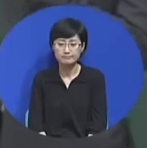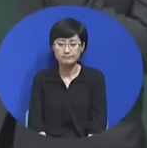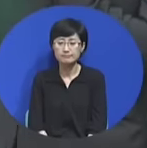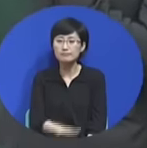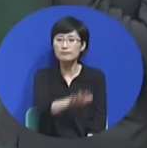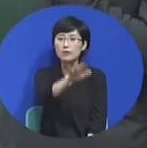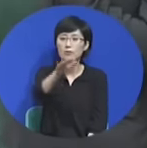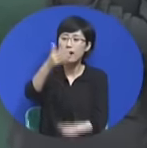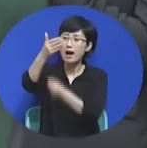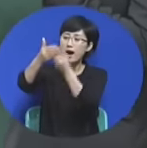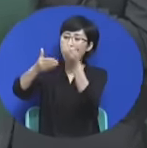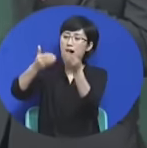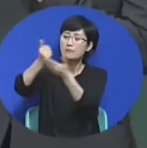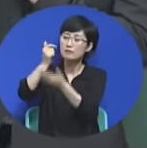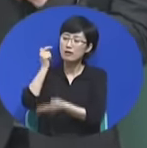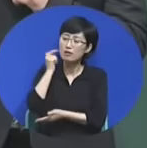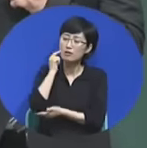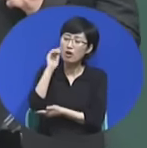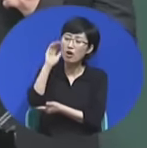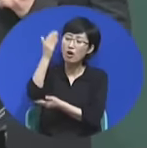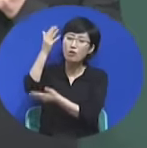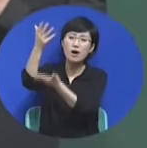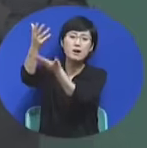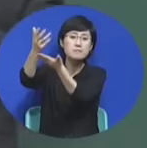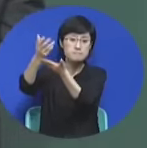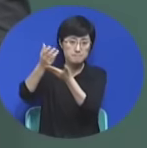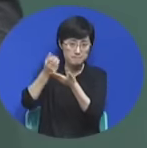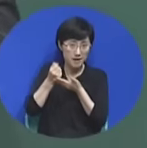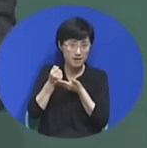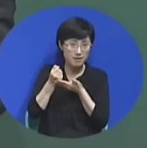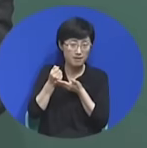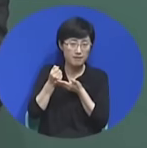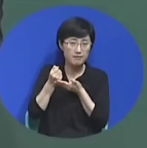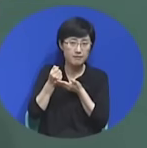자, 하나님의 영광이 우리에게 확 주어지는데.